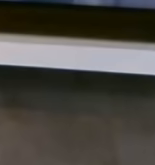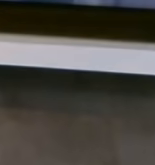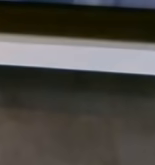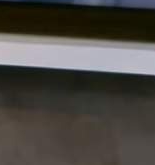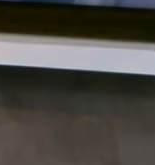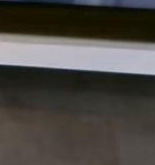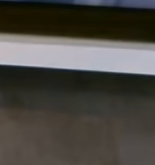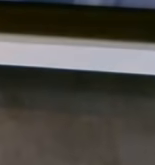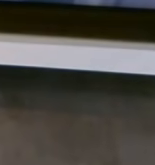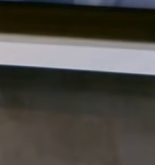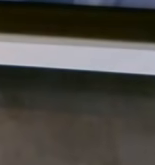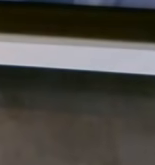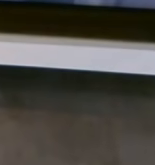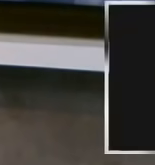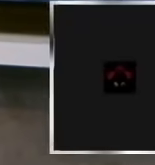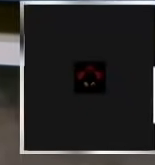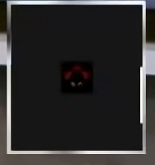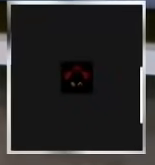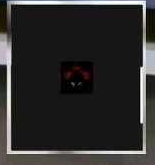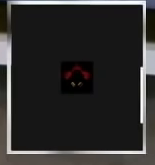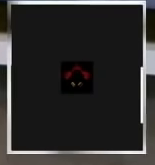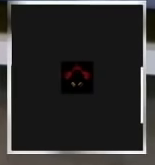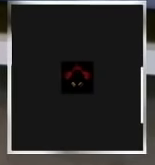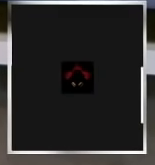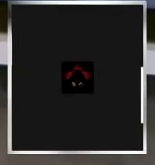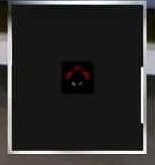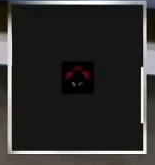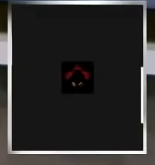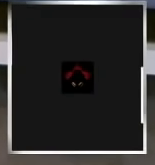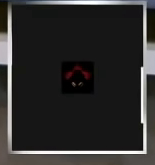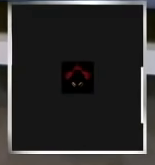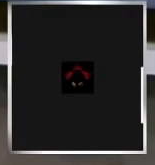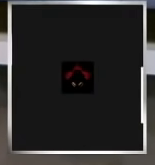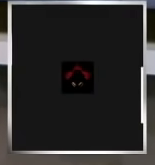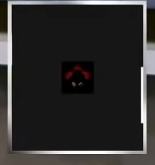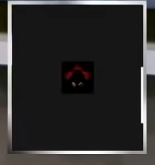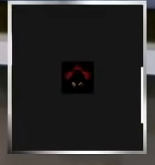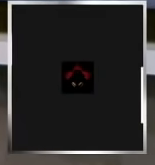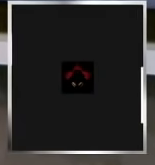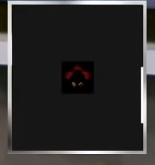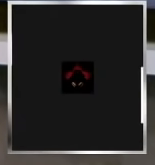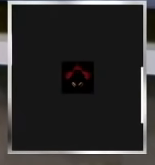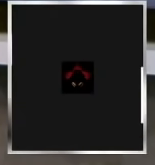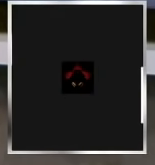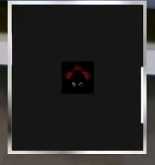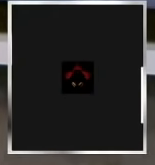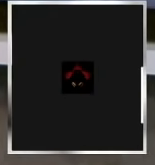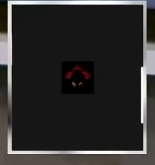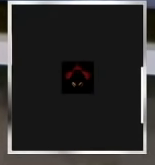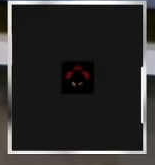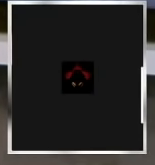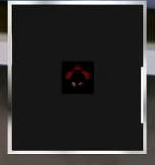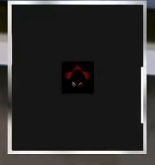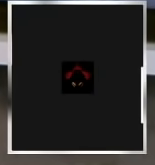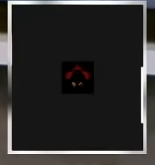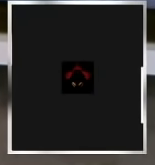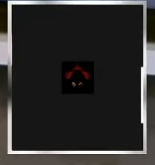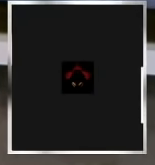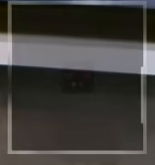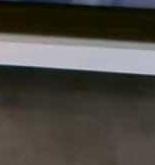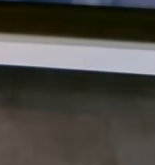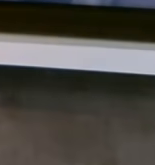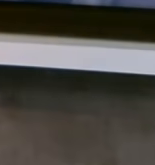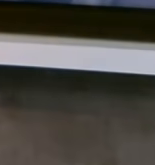Ako, maganda po ito. Sana tuloy-tuloy na posibleng bumaba na raw sa 6 hanggang 8,000 na lang ang mga bagong kaso ng COVID-19 sa bansa